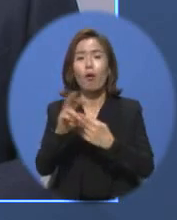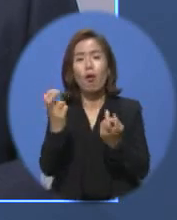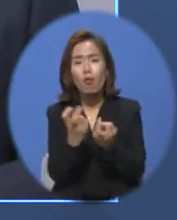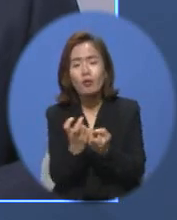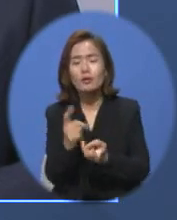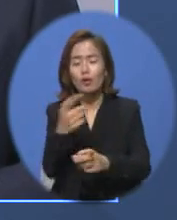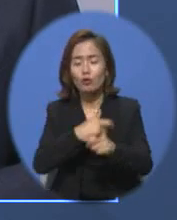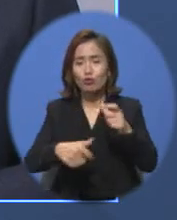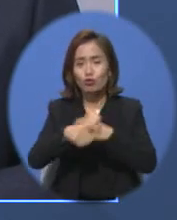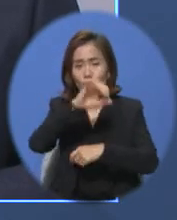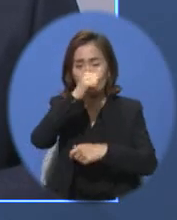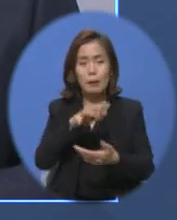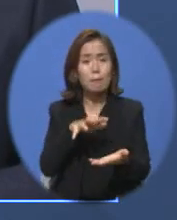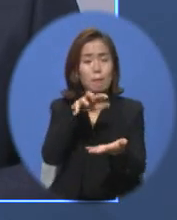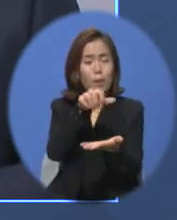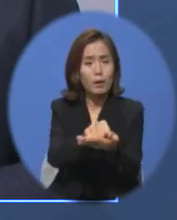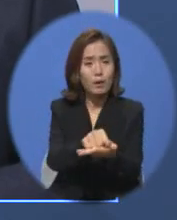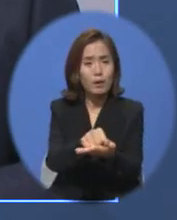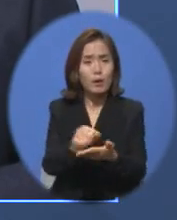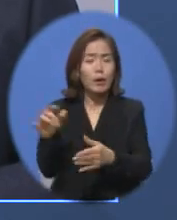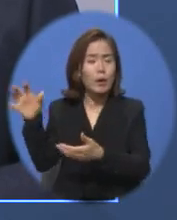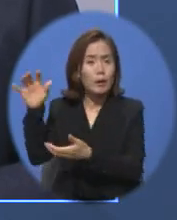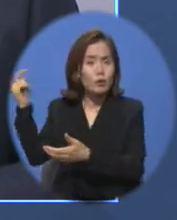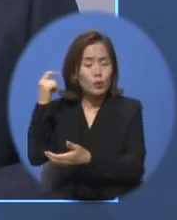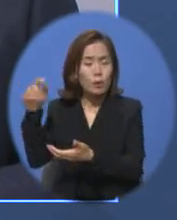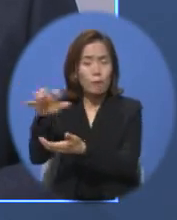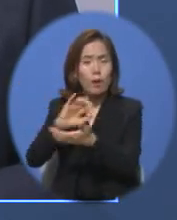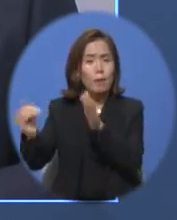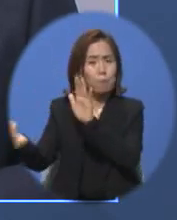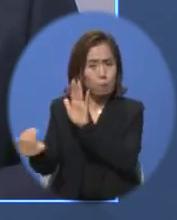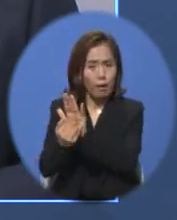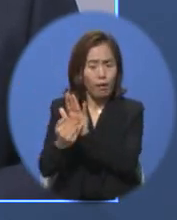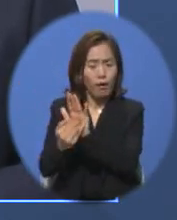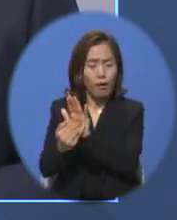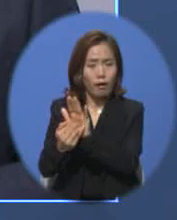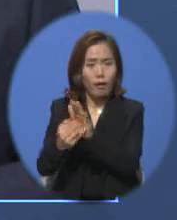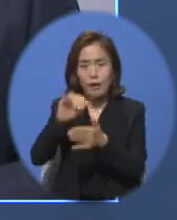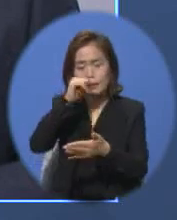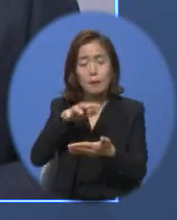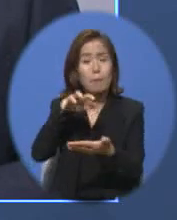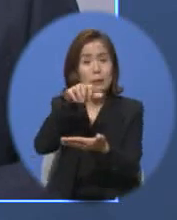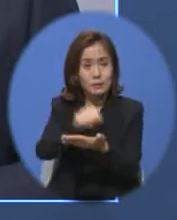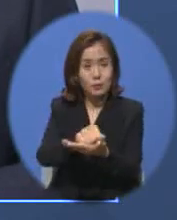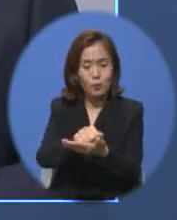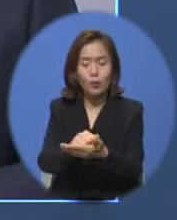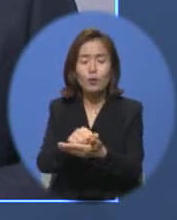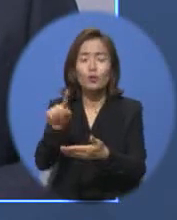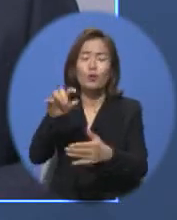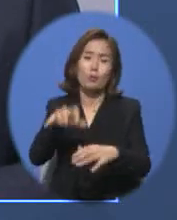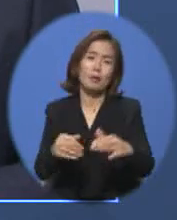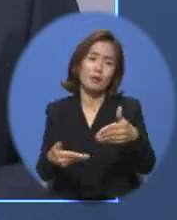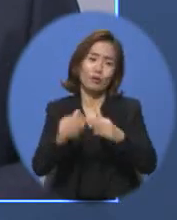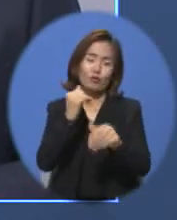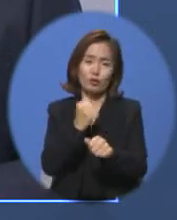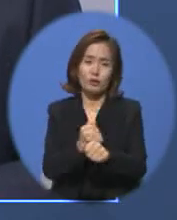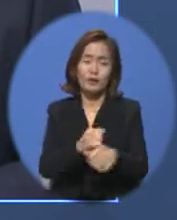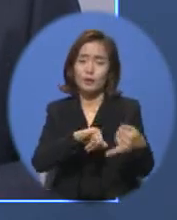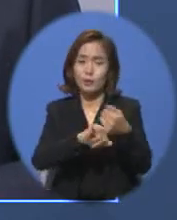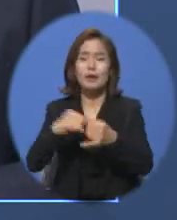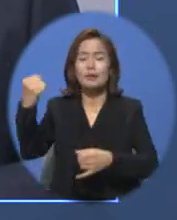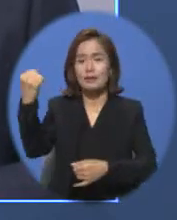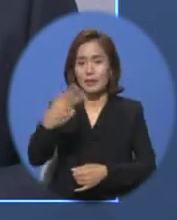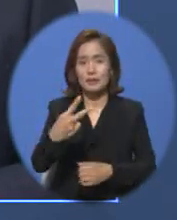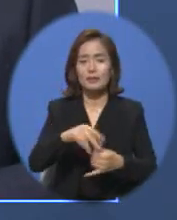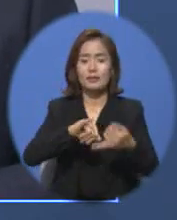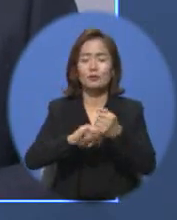한 추가예산을어떻게든확보하겠다고약속했습니다. 저는이자리에서다시한번 약속드리고